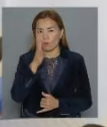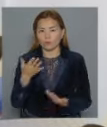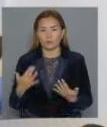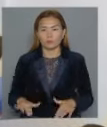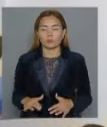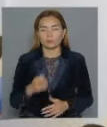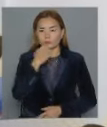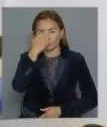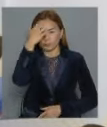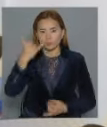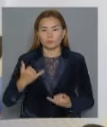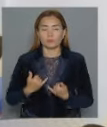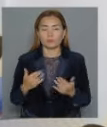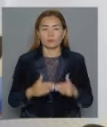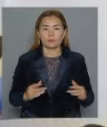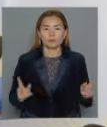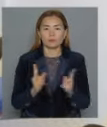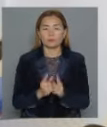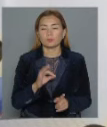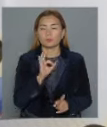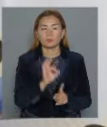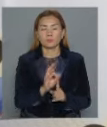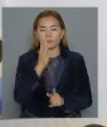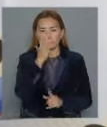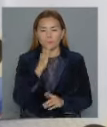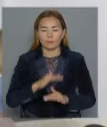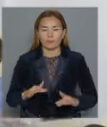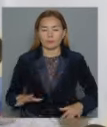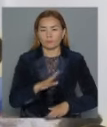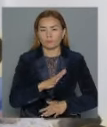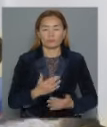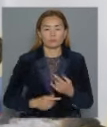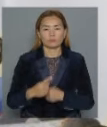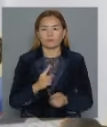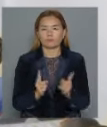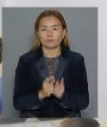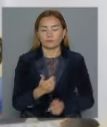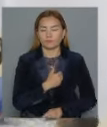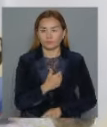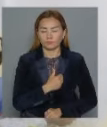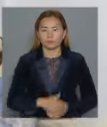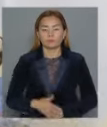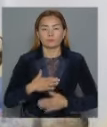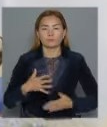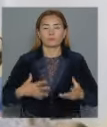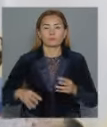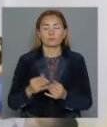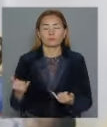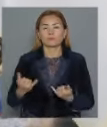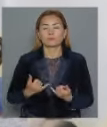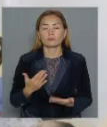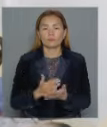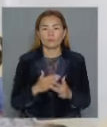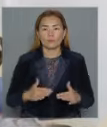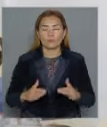Спасибо, что организовали такую встречу. Моя цель, чтобы этих детей вновь мне вернули. Выражаю благодарность руководству